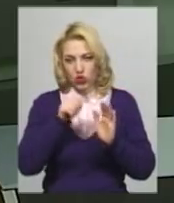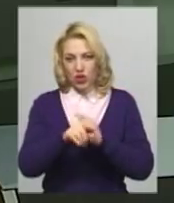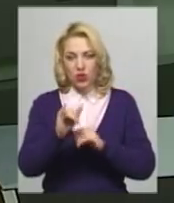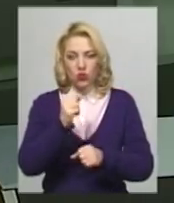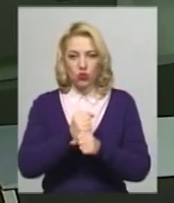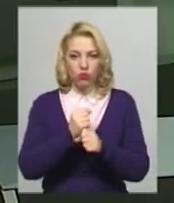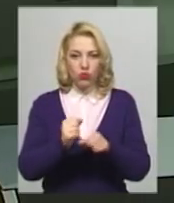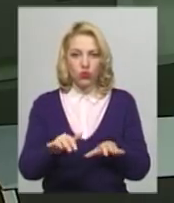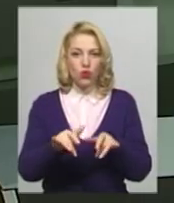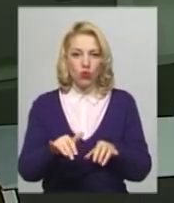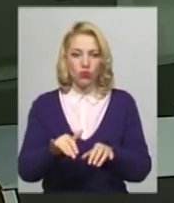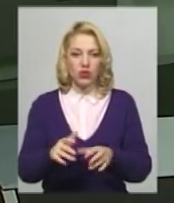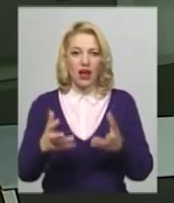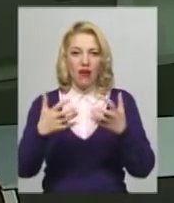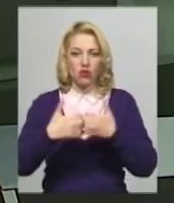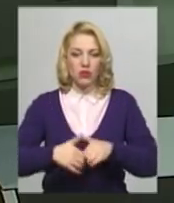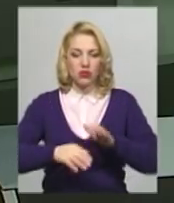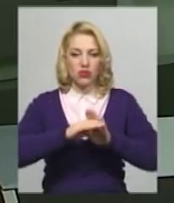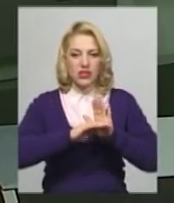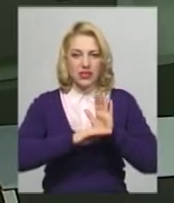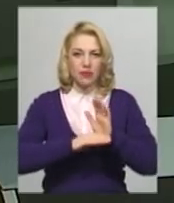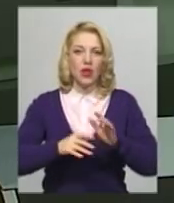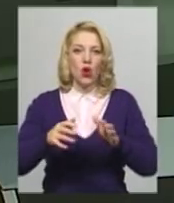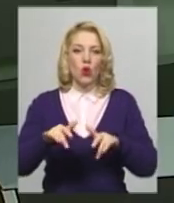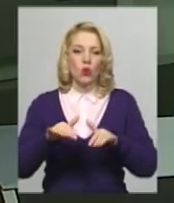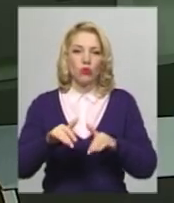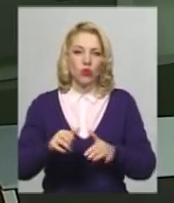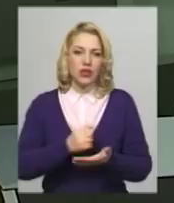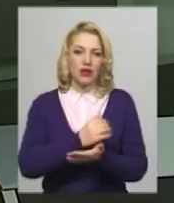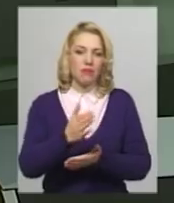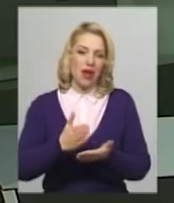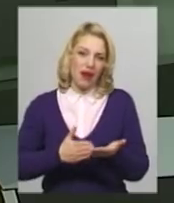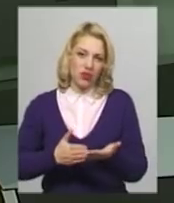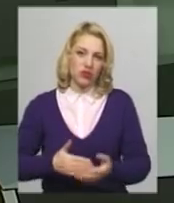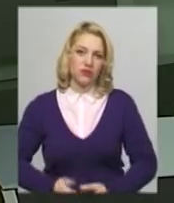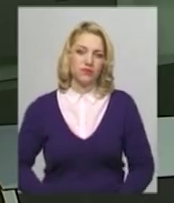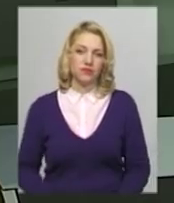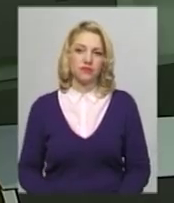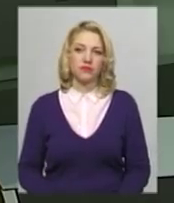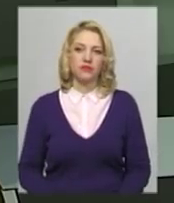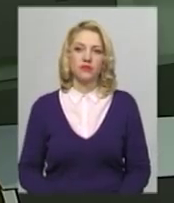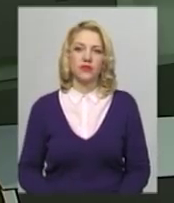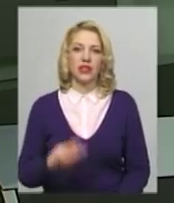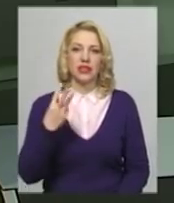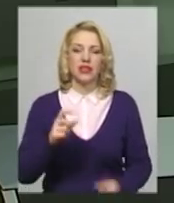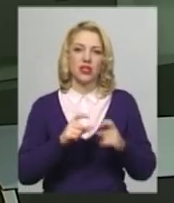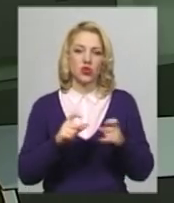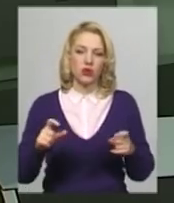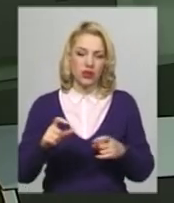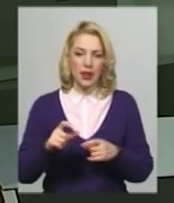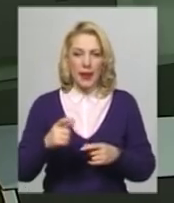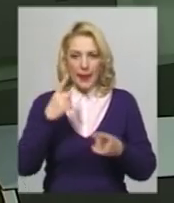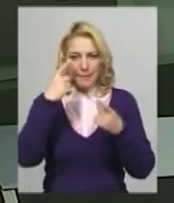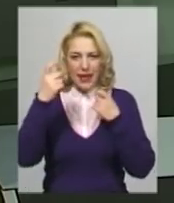роботу комп'ютерів, автоматизованих систем, комп'ютерних мереж чи мереж електрозв'язку. Третя школа